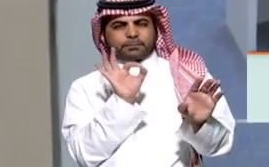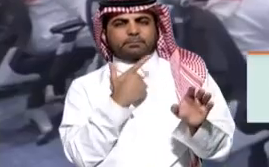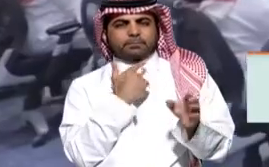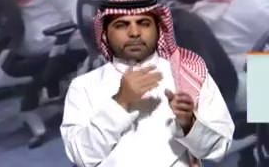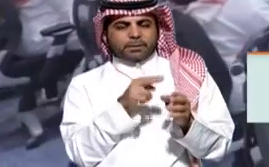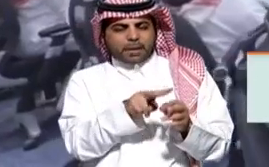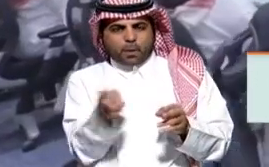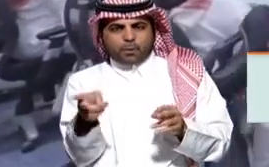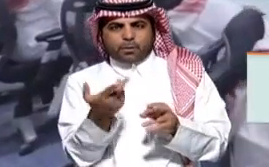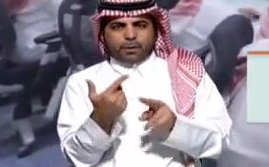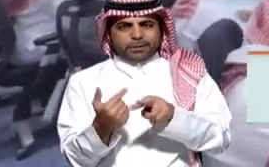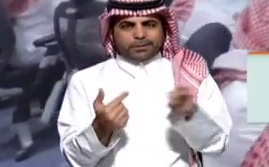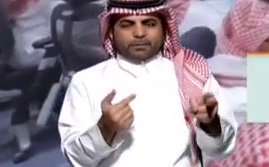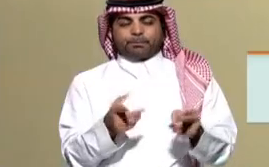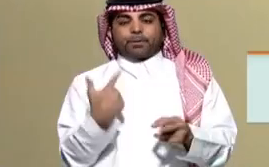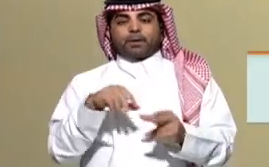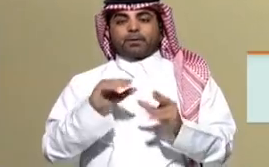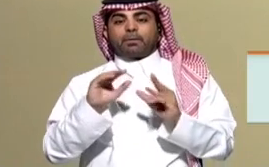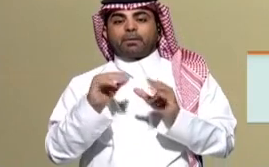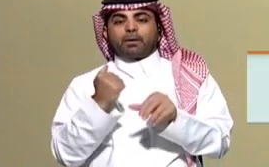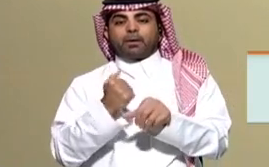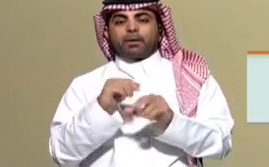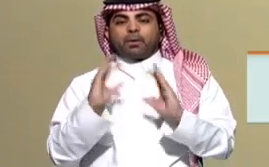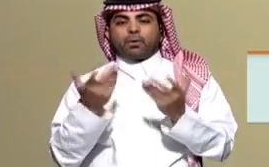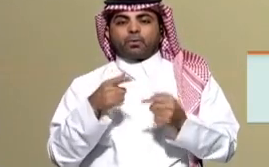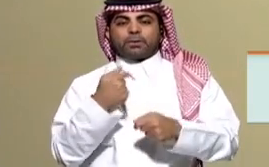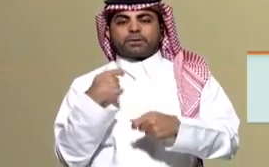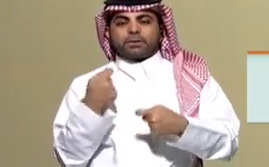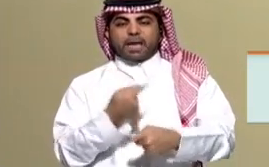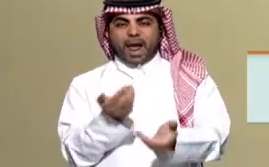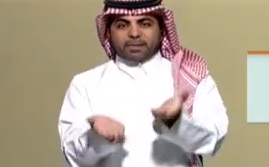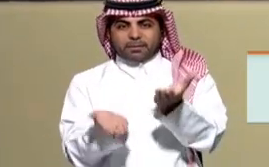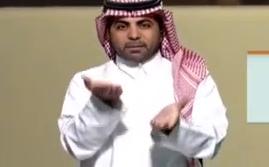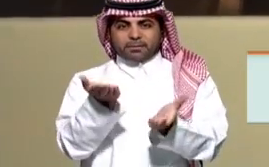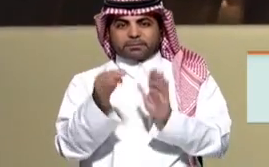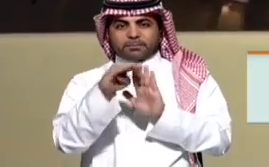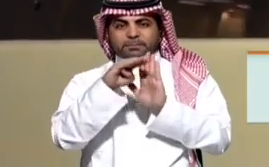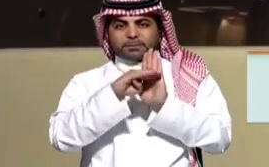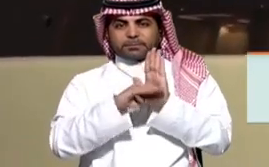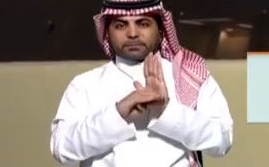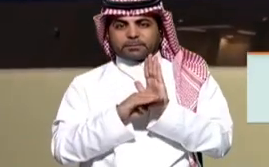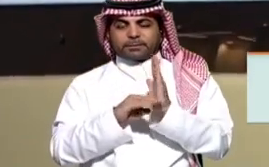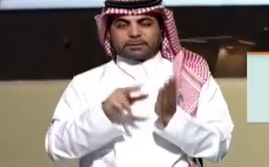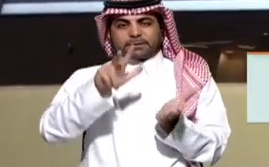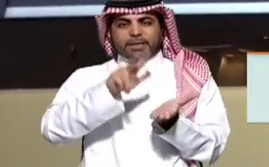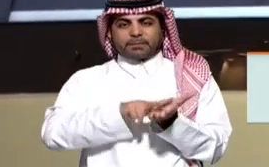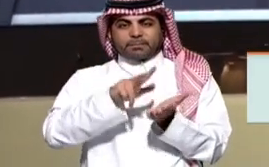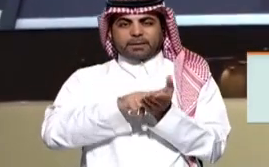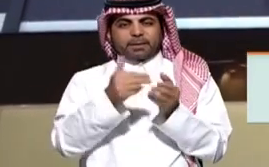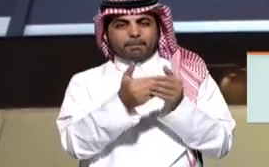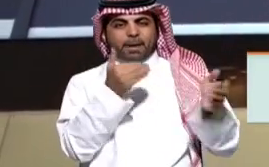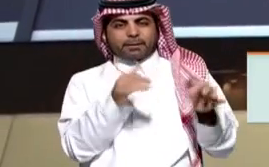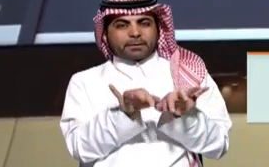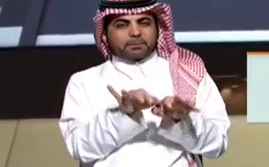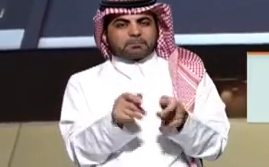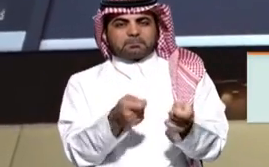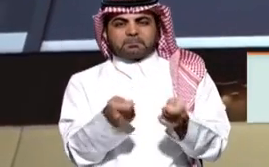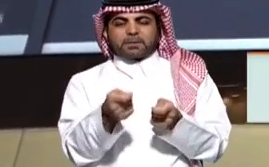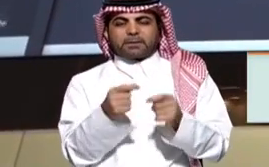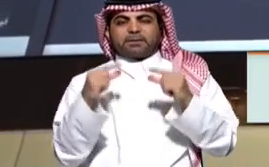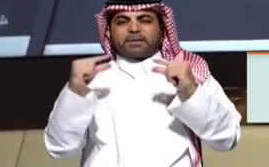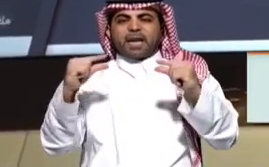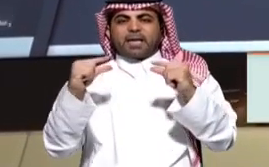المحالة. هذا وتسير منظومة العمل لمنسوب الوزارة عبر برامج وتطبيقات العمل عن بعد، حيث قامت